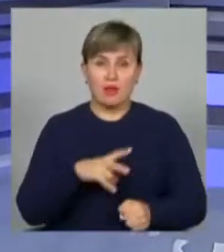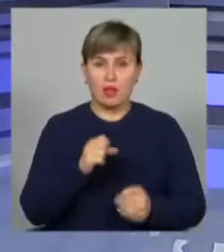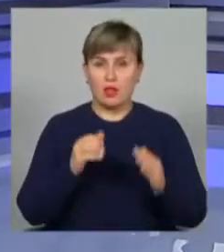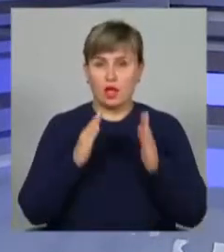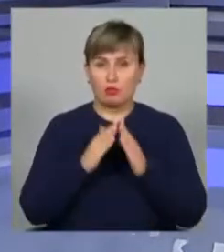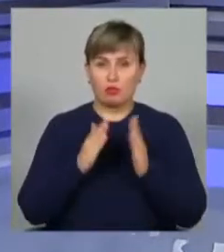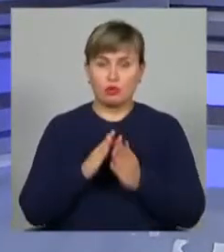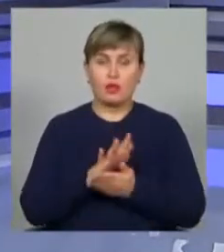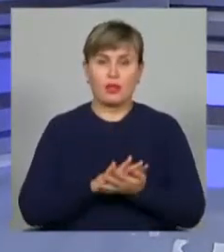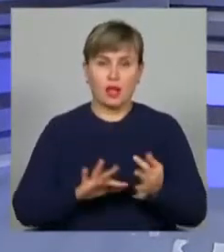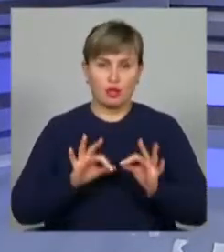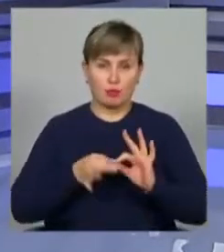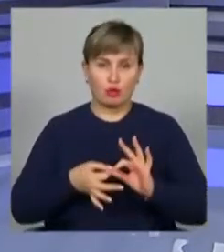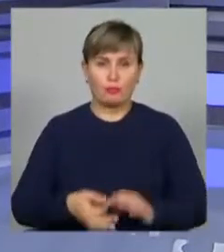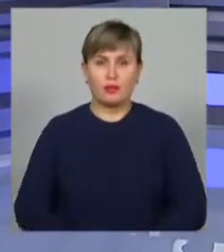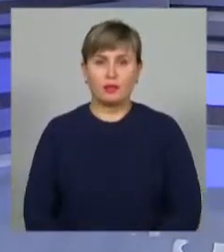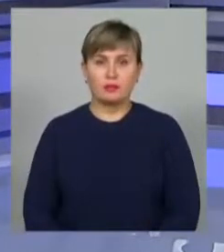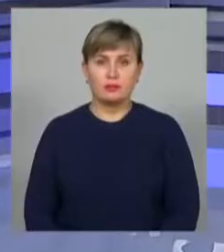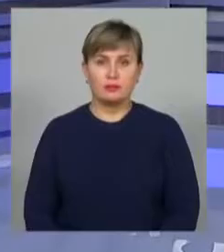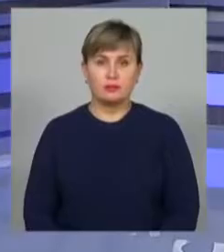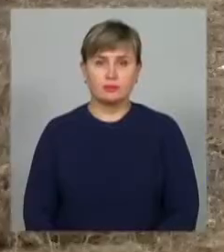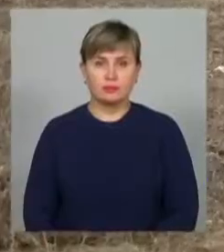В ситуации разбиралась Айдана Нураш.